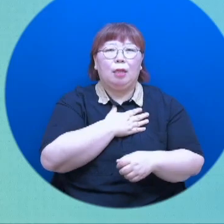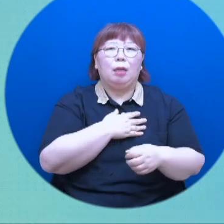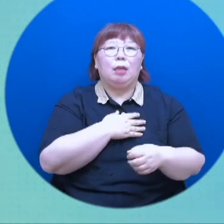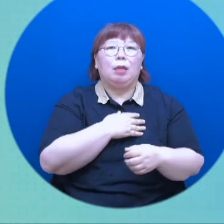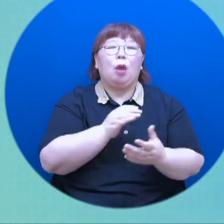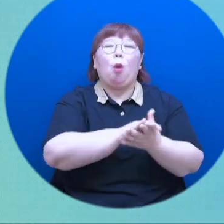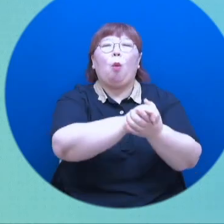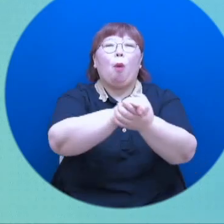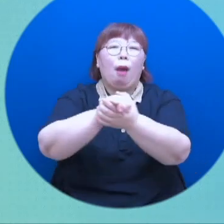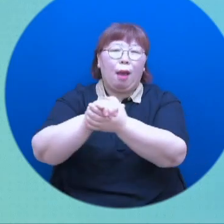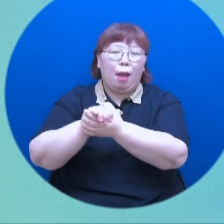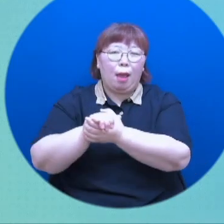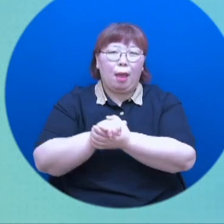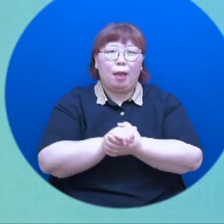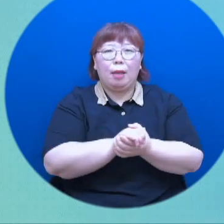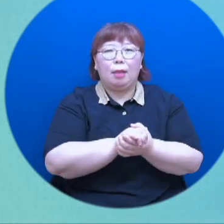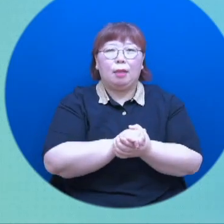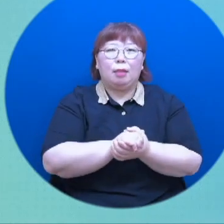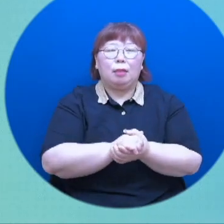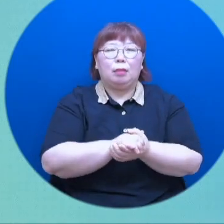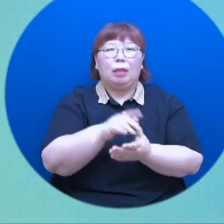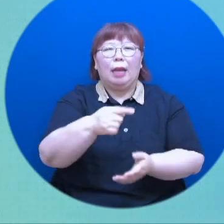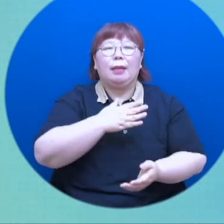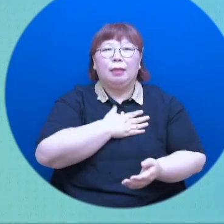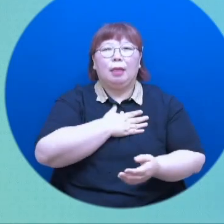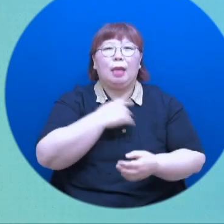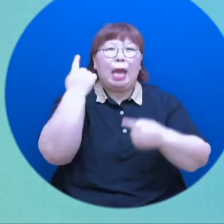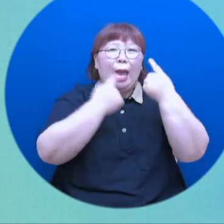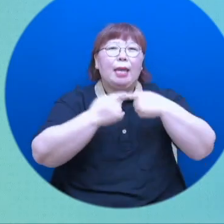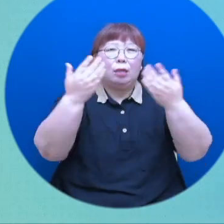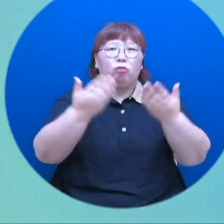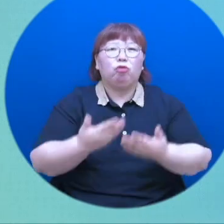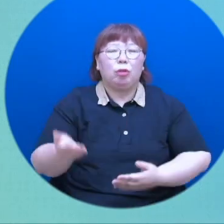화해를 주었지만 하나님은 그것을